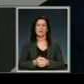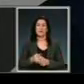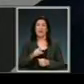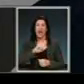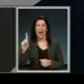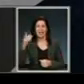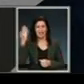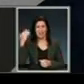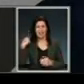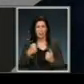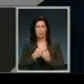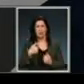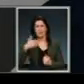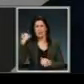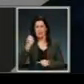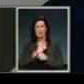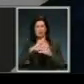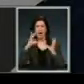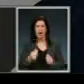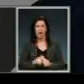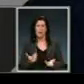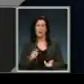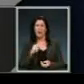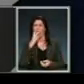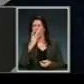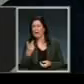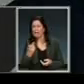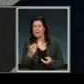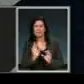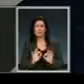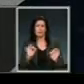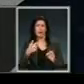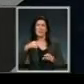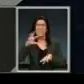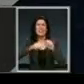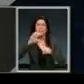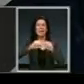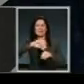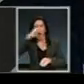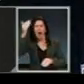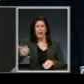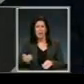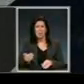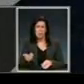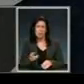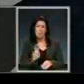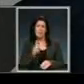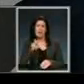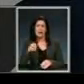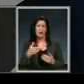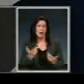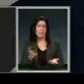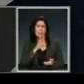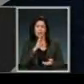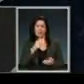סוסים, הכל. מי רואה עם מדרגות, מי רואה בתור, בתור מחמשהו? אני תפס על הרים, מדרגה זה בעיה. פתאום היום שאני רוצה לצאת,